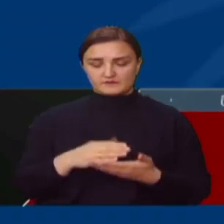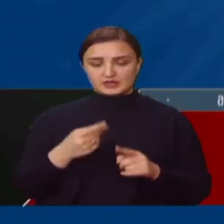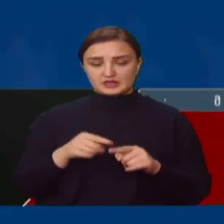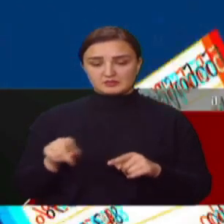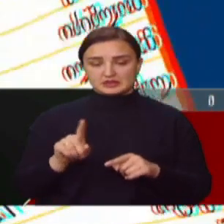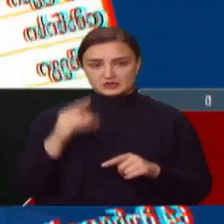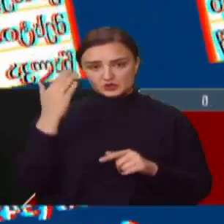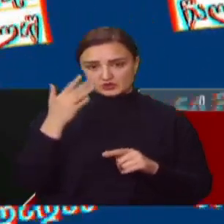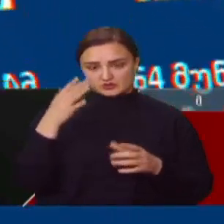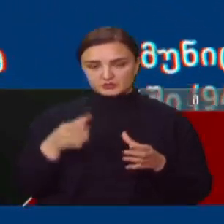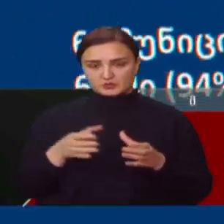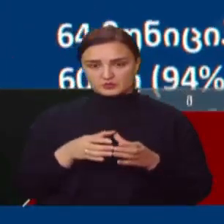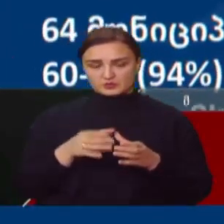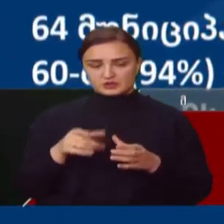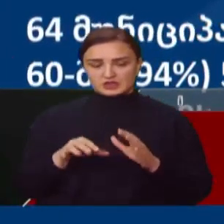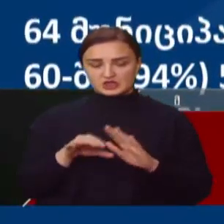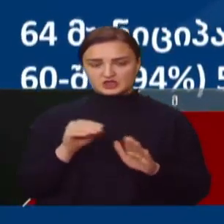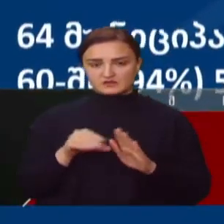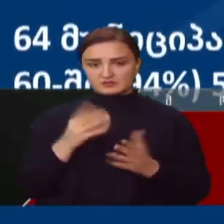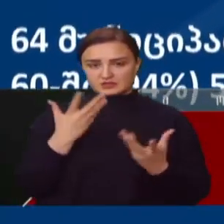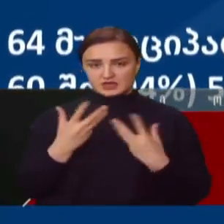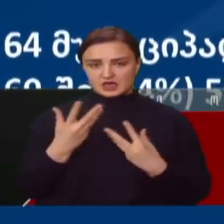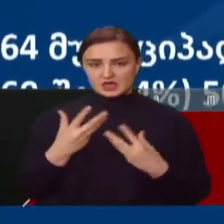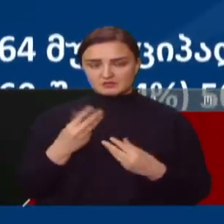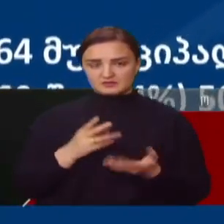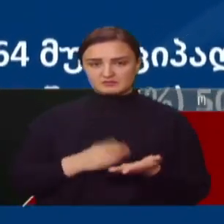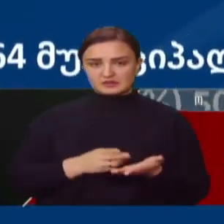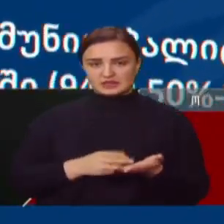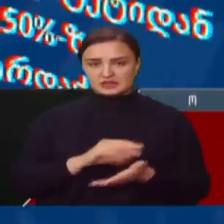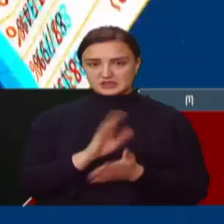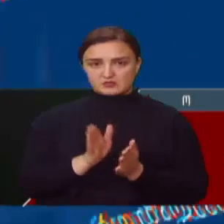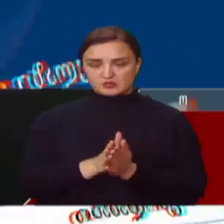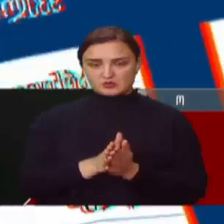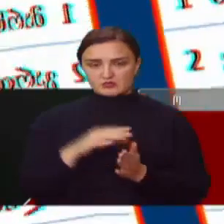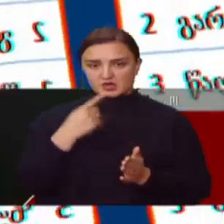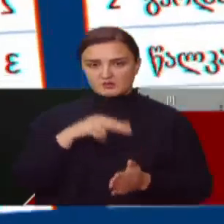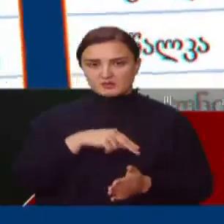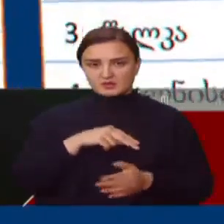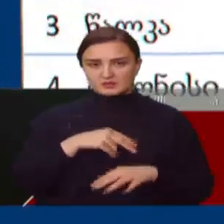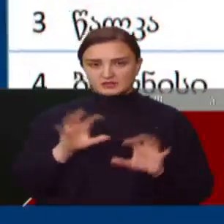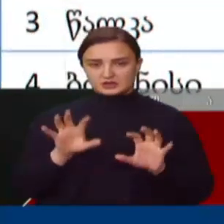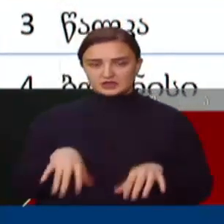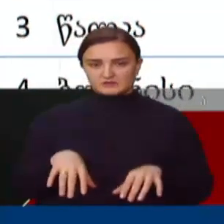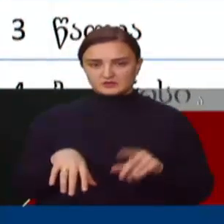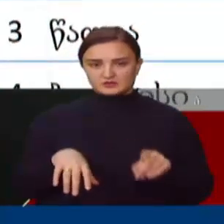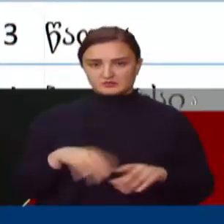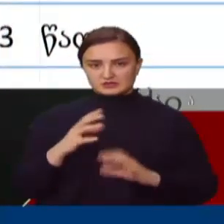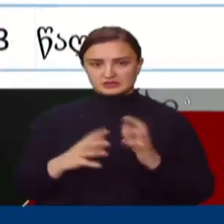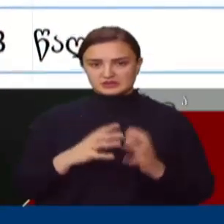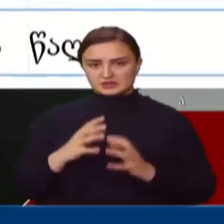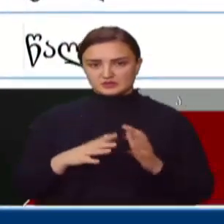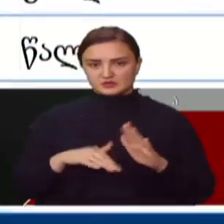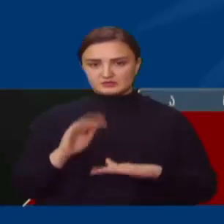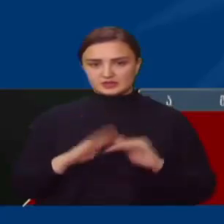rasats martveli gundi Oponentebi archevnebis gaqalbebis mtkitsebulebad miichneben parlamentis tamjdomare